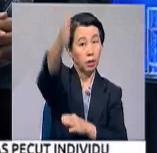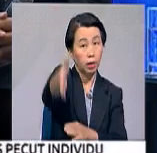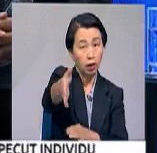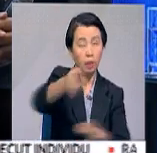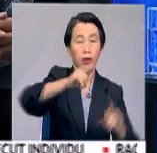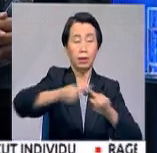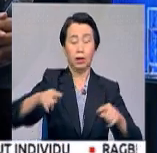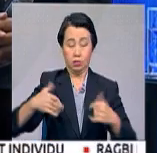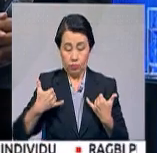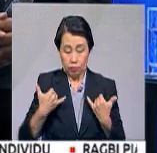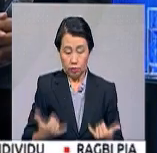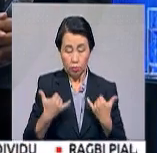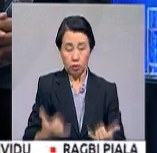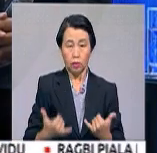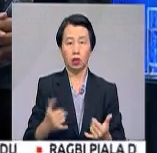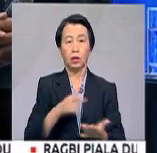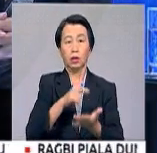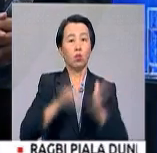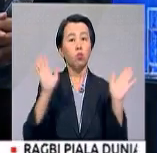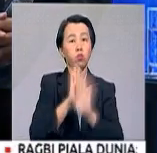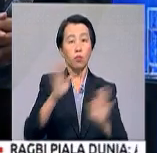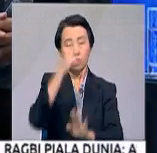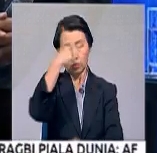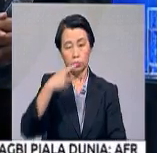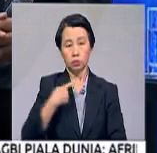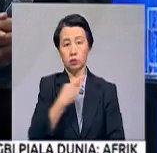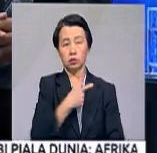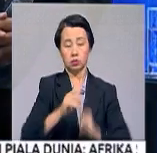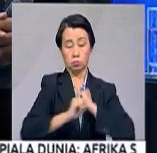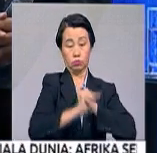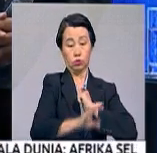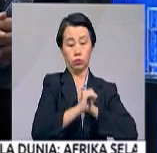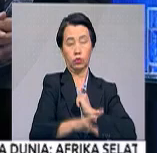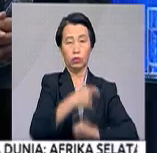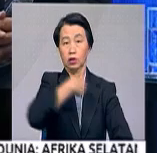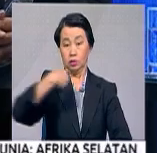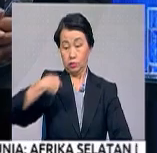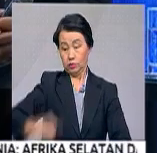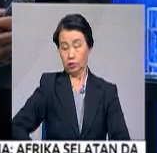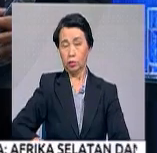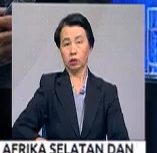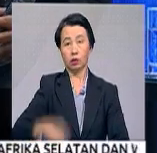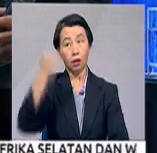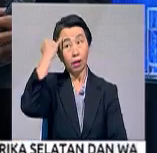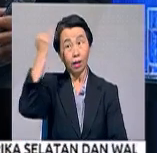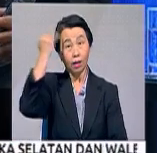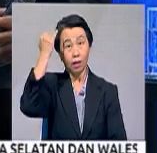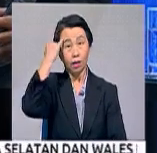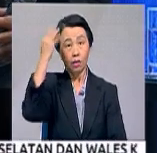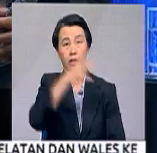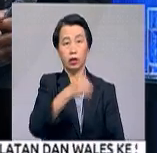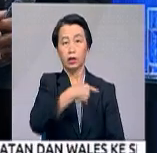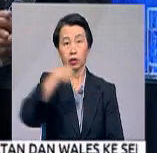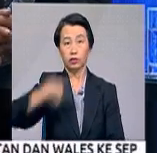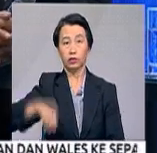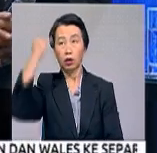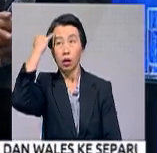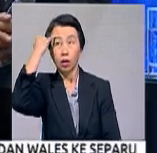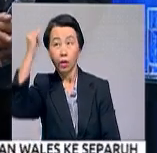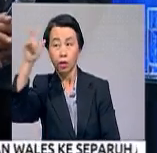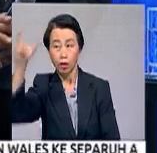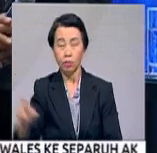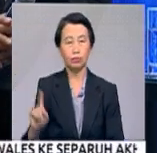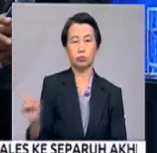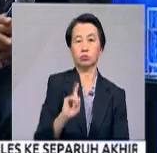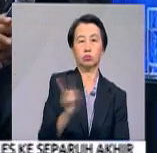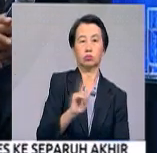the moment, it is not for us to promote Chinese ideas and Chinese ideologies,